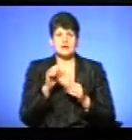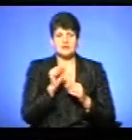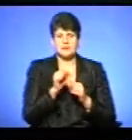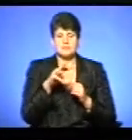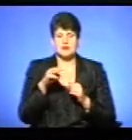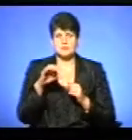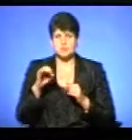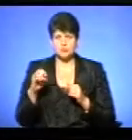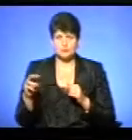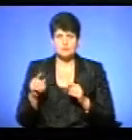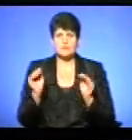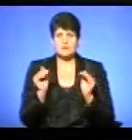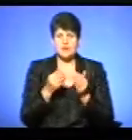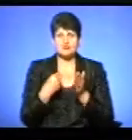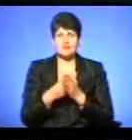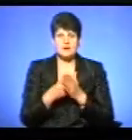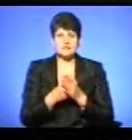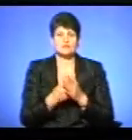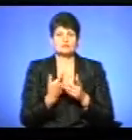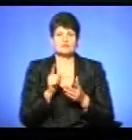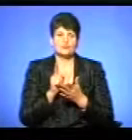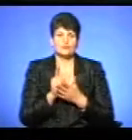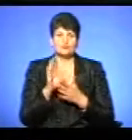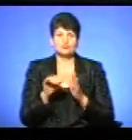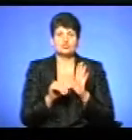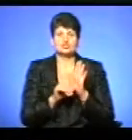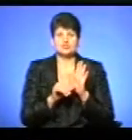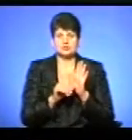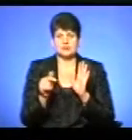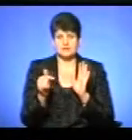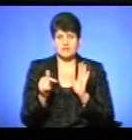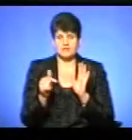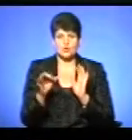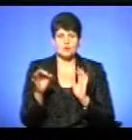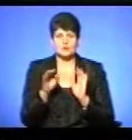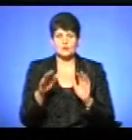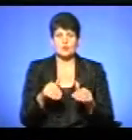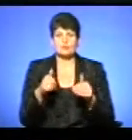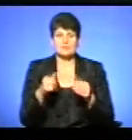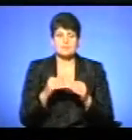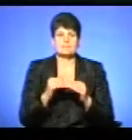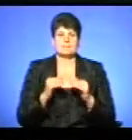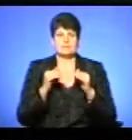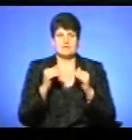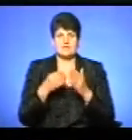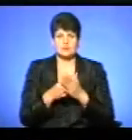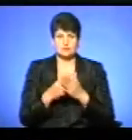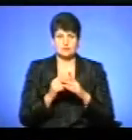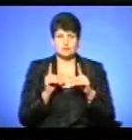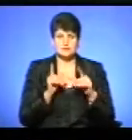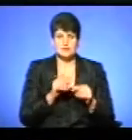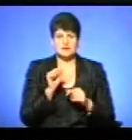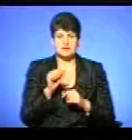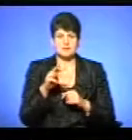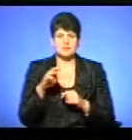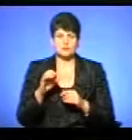на брифінгу. Мінімальну вартість, за його словами, має становити 6 гривень. Офіційну пропозицію про підвищення вартості проїзду Андрій Мастюк